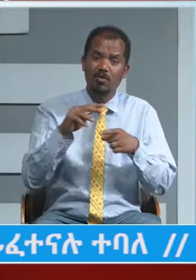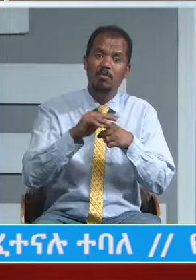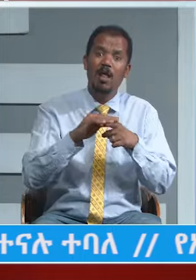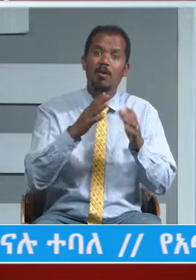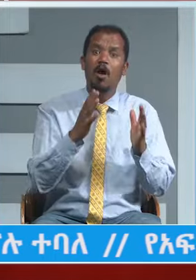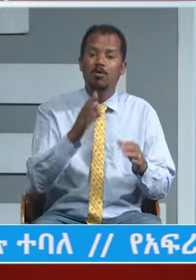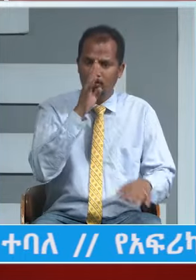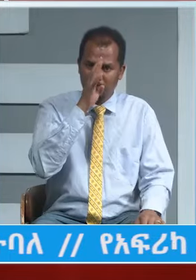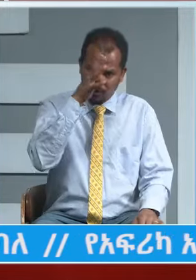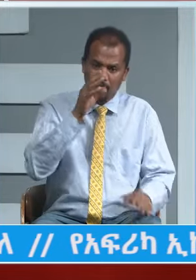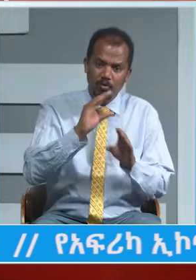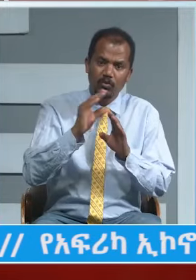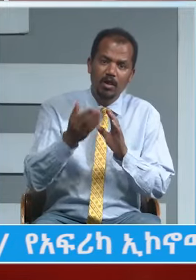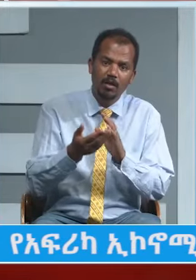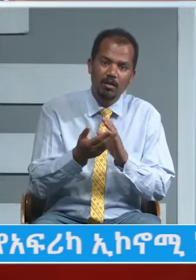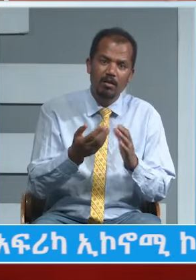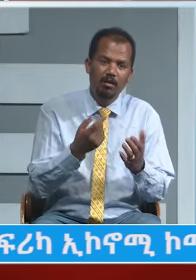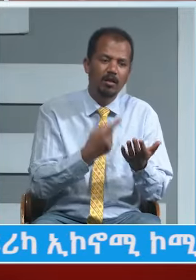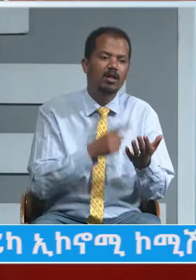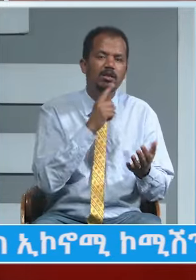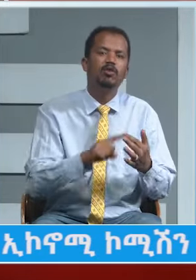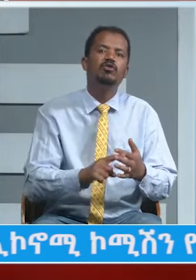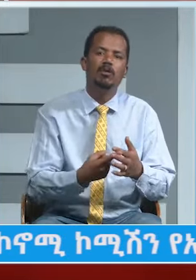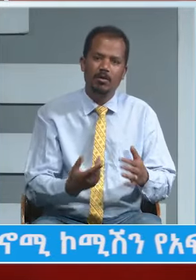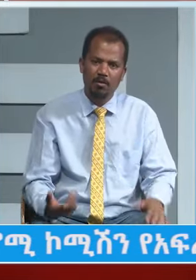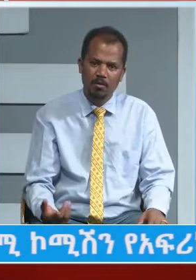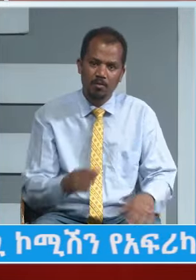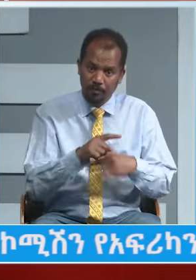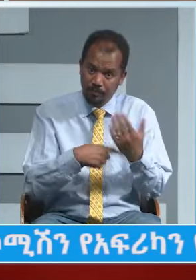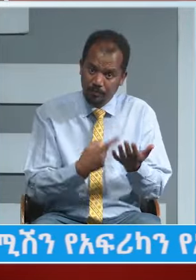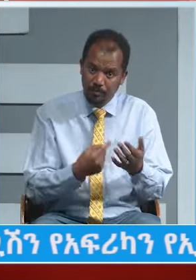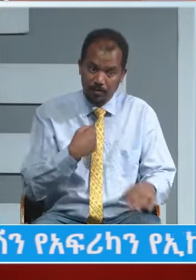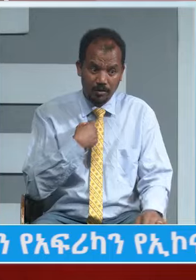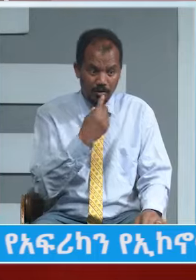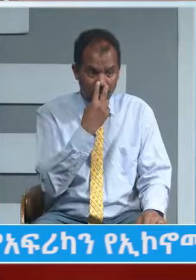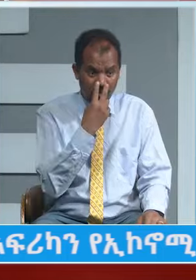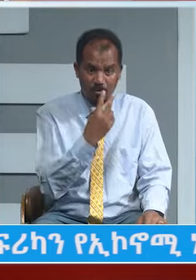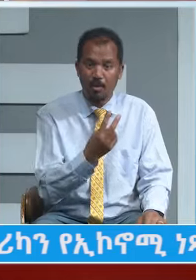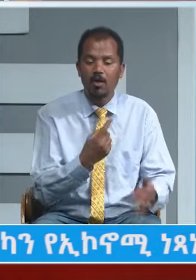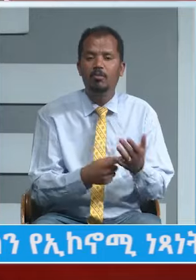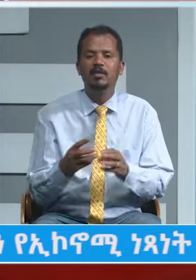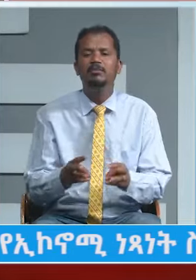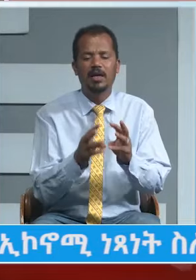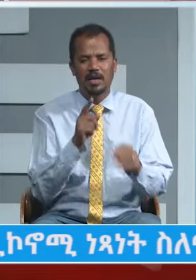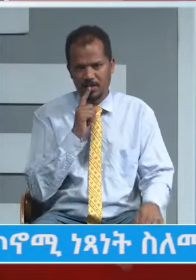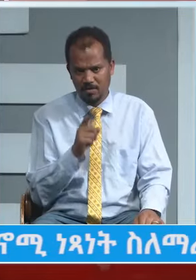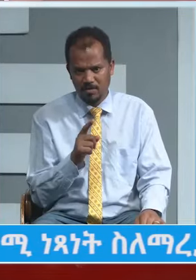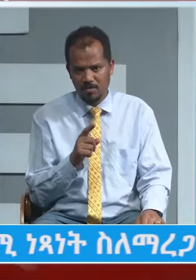ባለሙያዎች የሚፈጠሩበት ሁኔታዎች ከዚህ ነው የሚጀምረው። ስለዚህ እኔ እንግዲህ የማየው በዚህ መልኩ ነው።